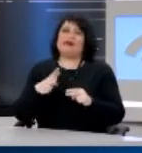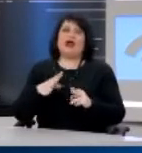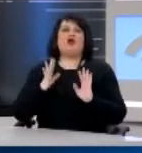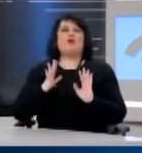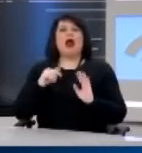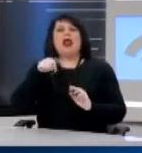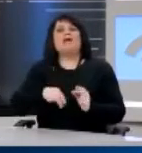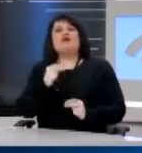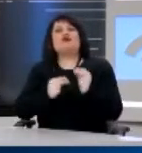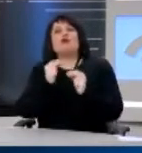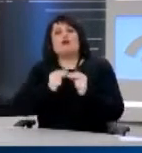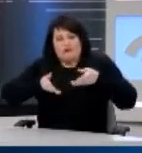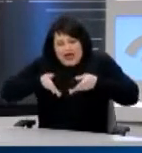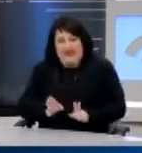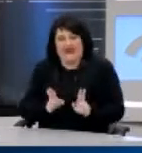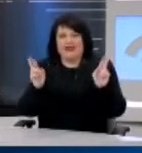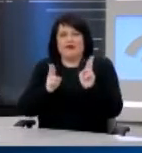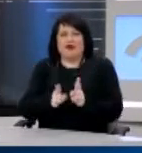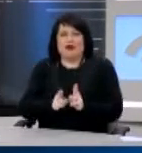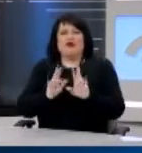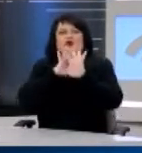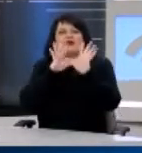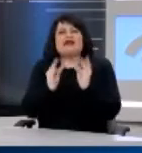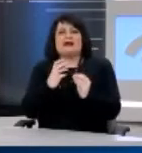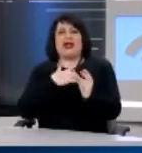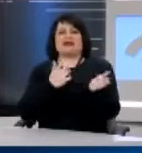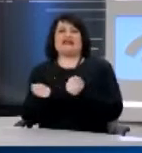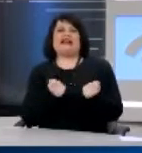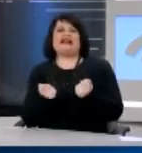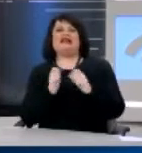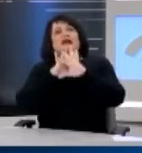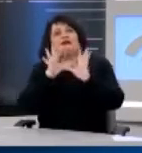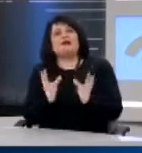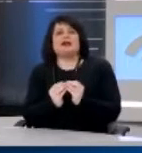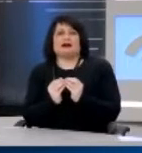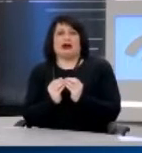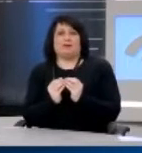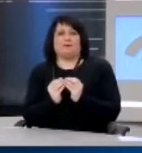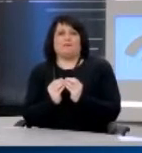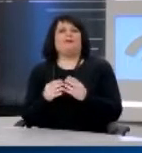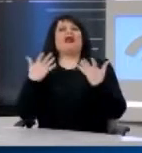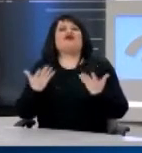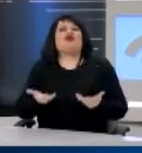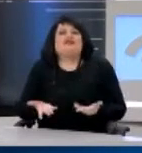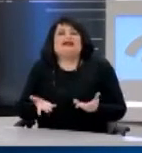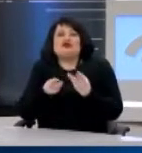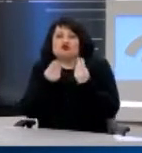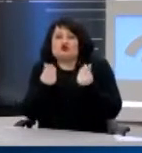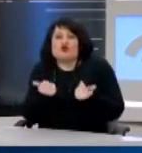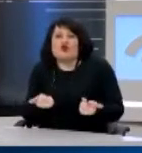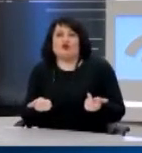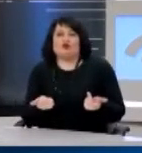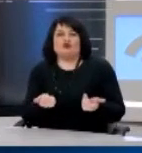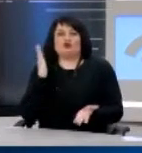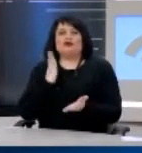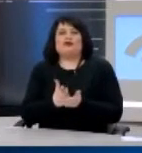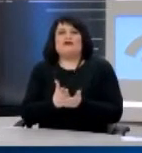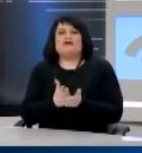δημογραφικό πρόβλημα είναι ένα ζήτημα συνολικής στρατηγικής. Συνιστά συνέπεια του τρόπου με τον οποίο